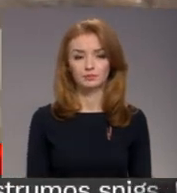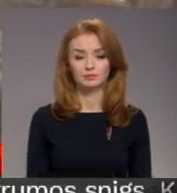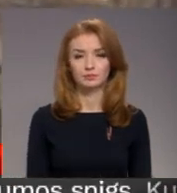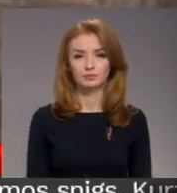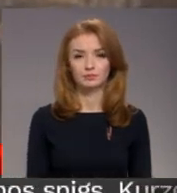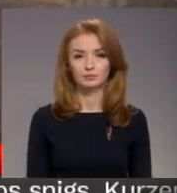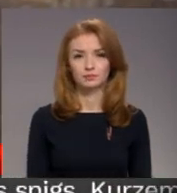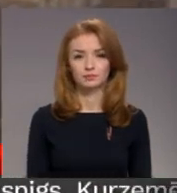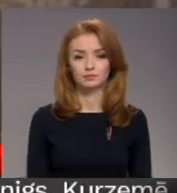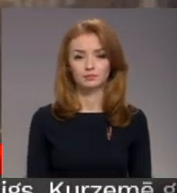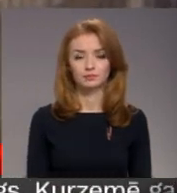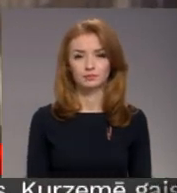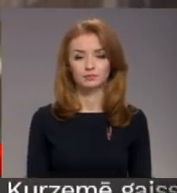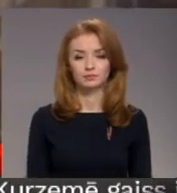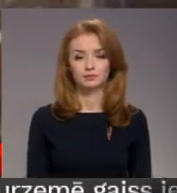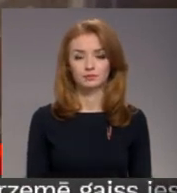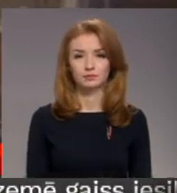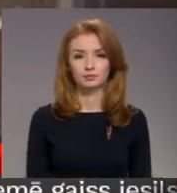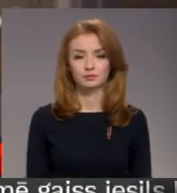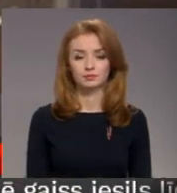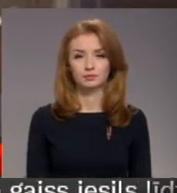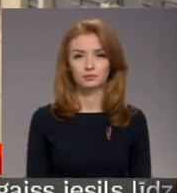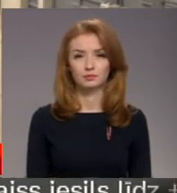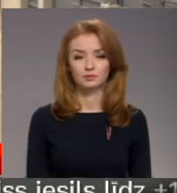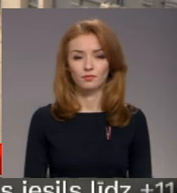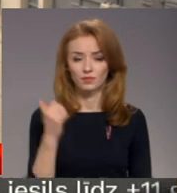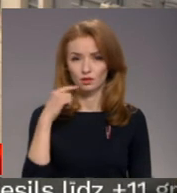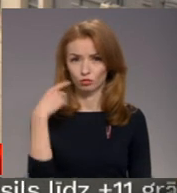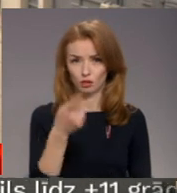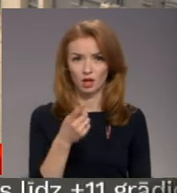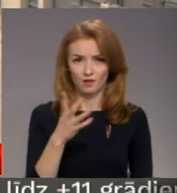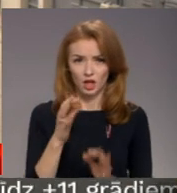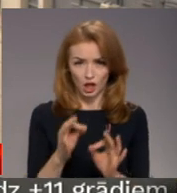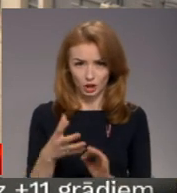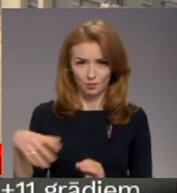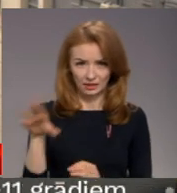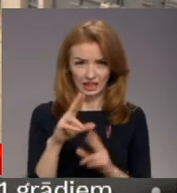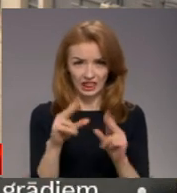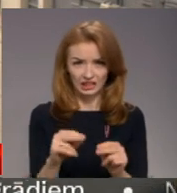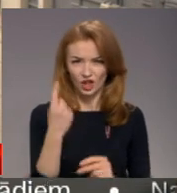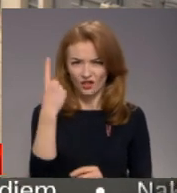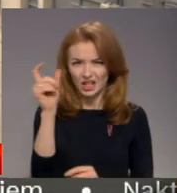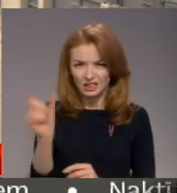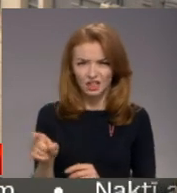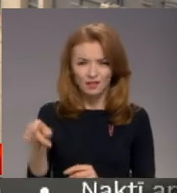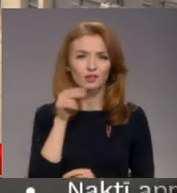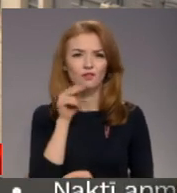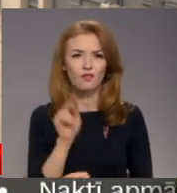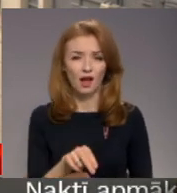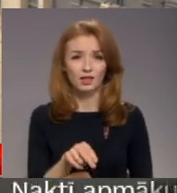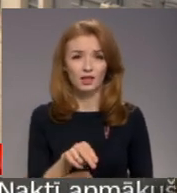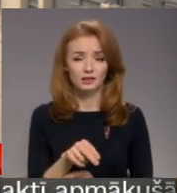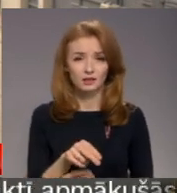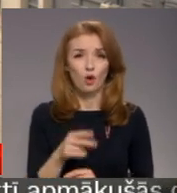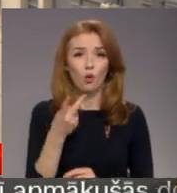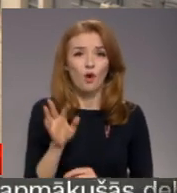kāds var noticēt uz šīs pasaules, ka viens pats Ivars Sergets pie tā viss ir vainīgs. Jā. Jautājums jau to, ko var redzēt